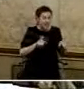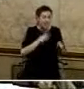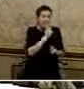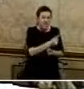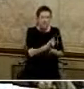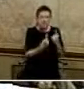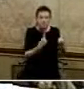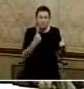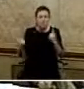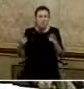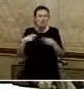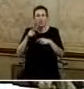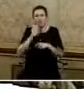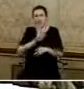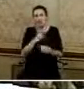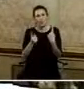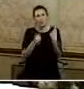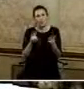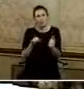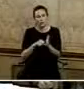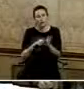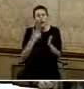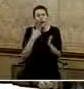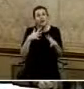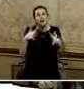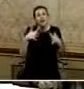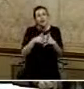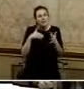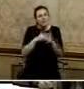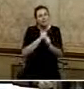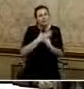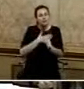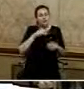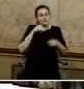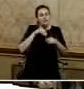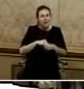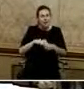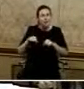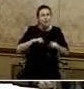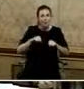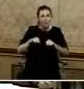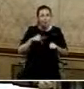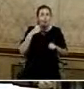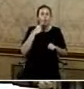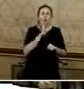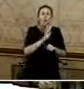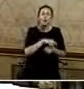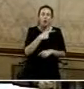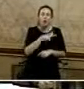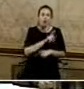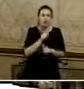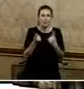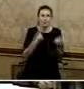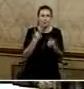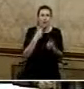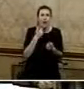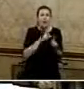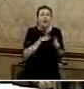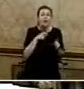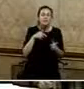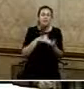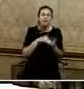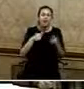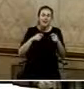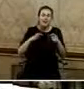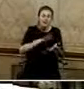potpuno opravdano da grad tu vodi svoju stambenu politiku i da se gradi, znači, naselja, kvartove, a ne zgrada po zgrada, tim